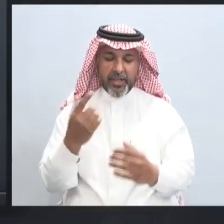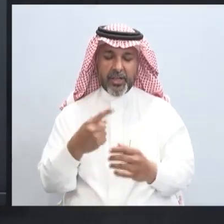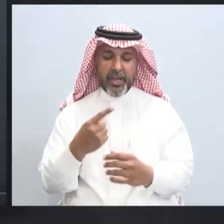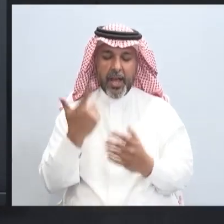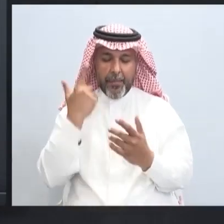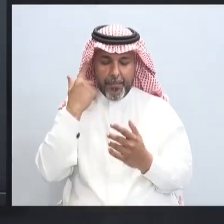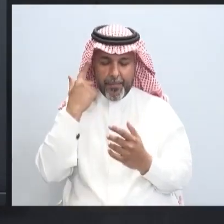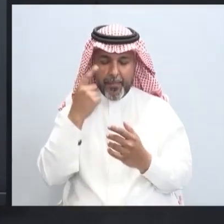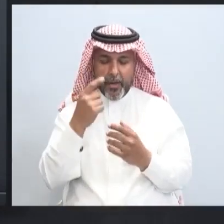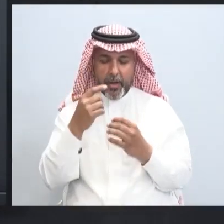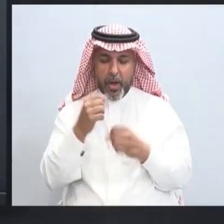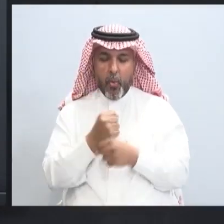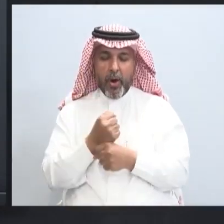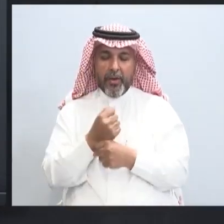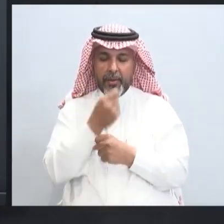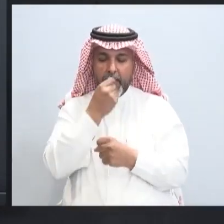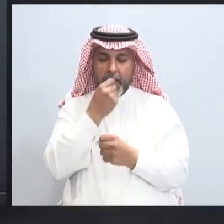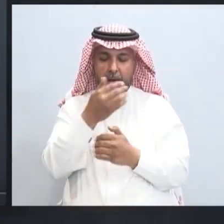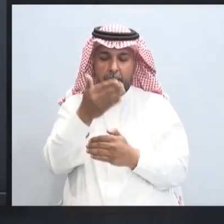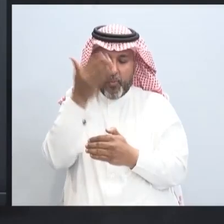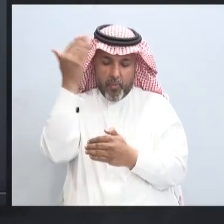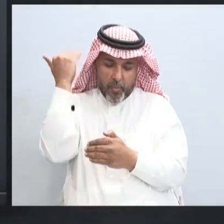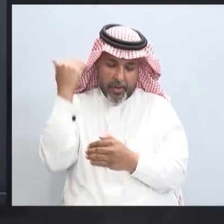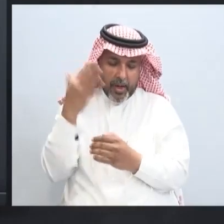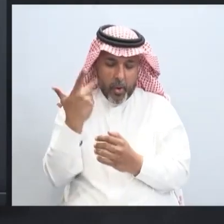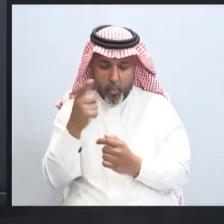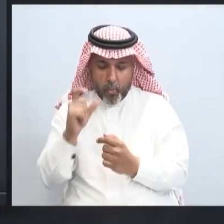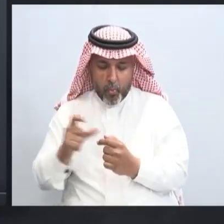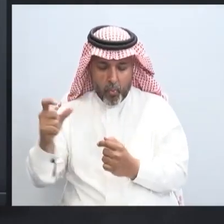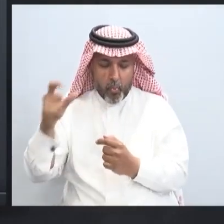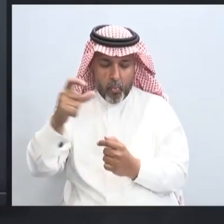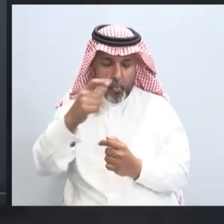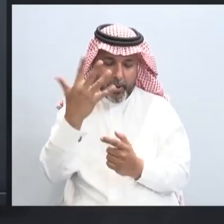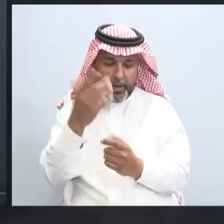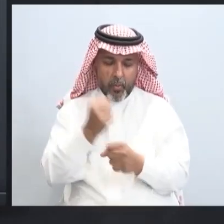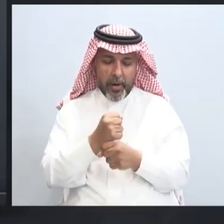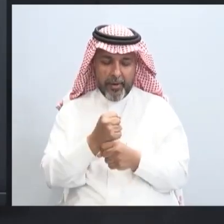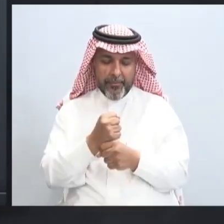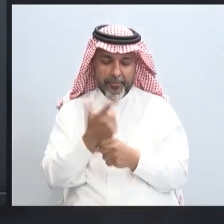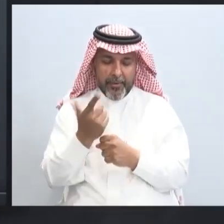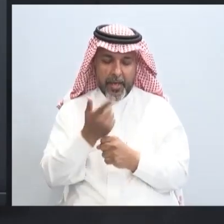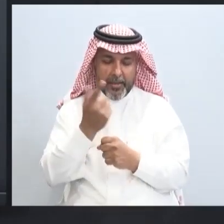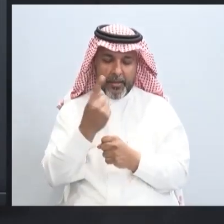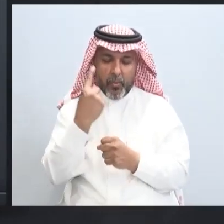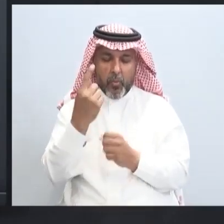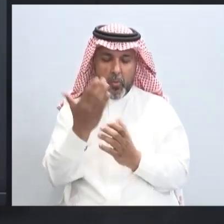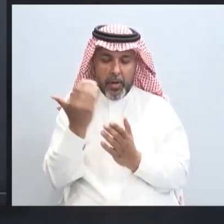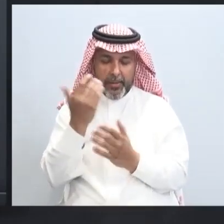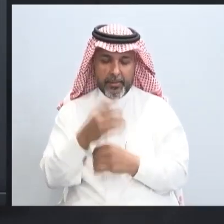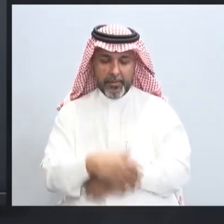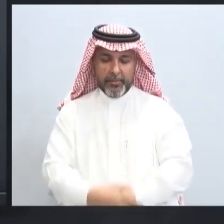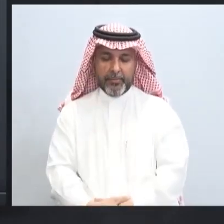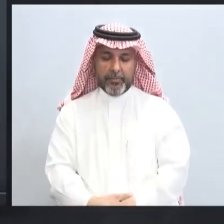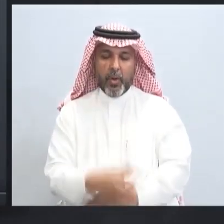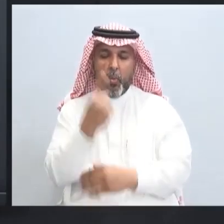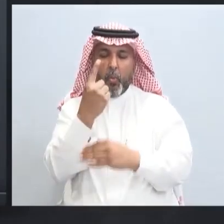الحكم بيقف يا خلف الاول يا خلف الثاني يا خلف الثالث يا خلف الرابع يا عندي انا 11 لاعب فيصير حيقف خلف شخص